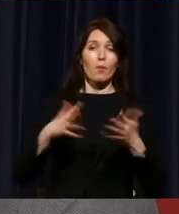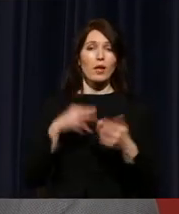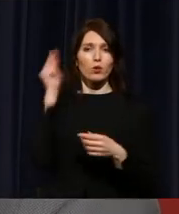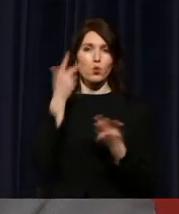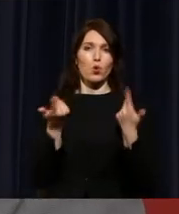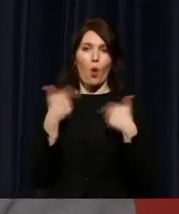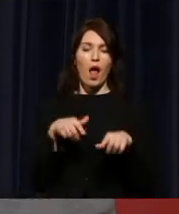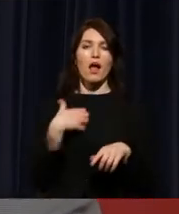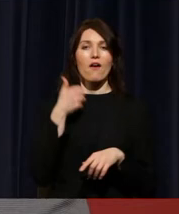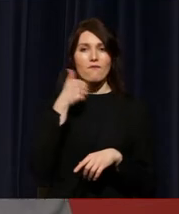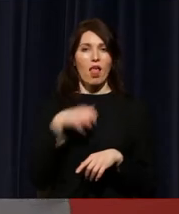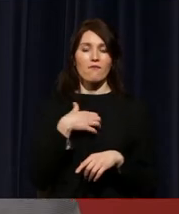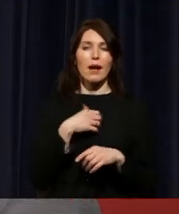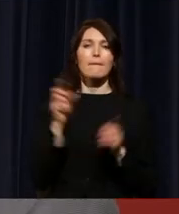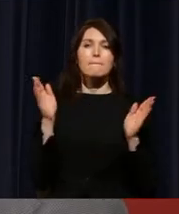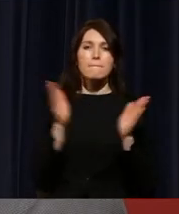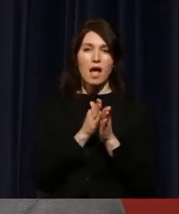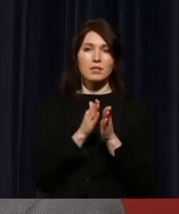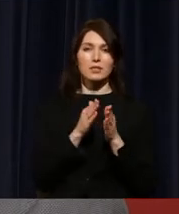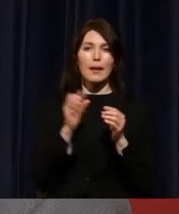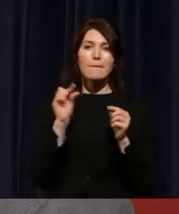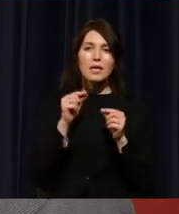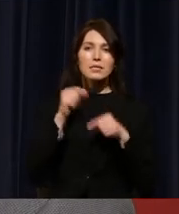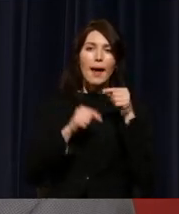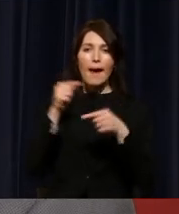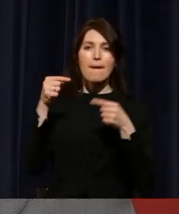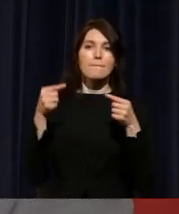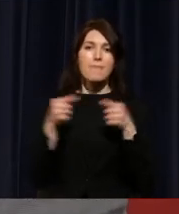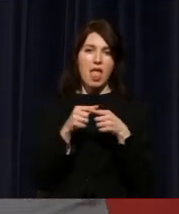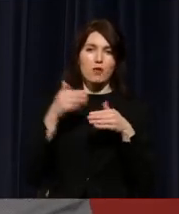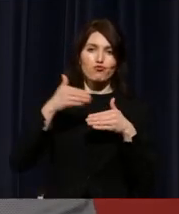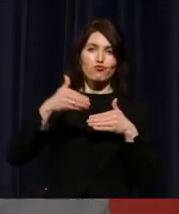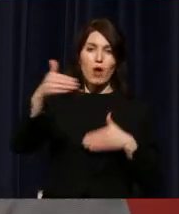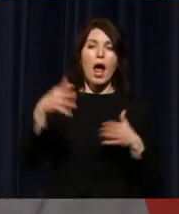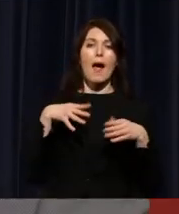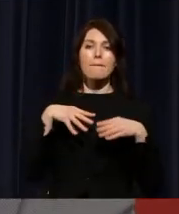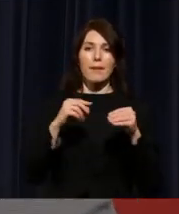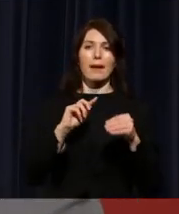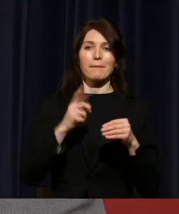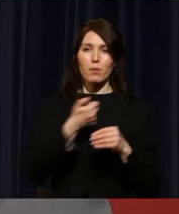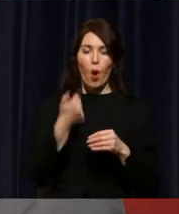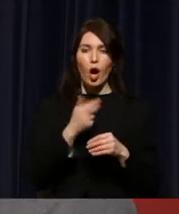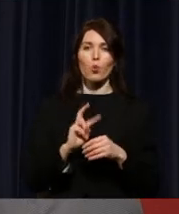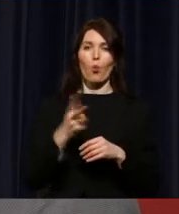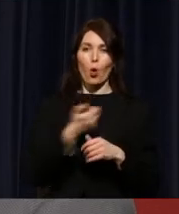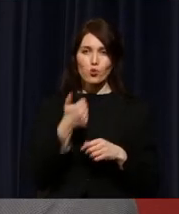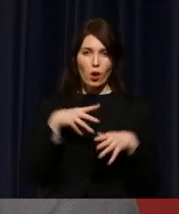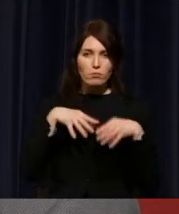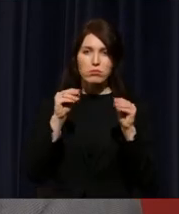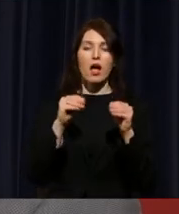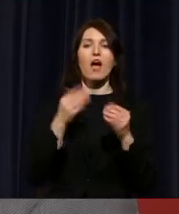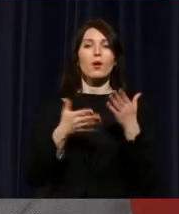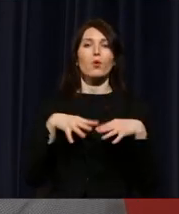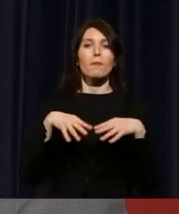laikā vēl ir jānosprauš tie mazie milestone, mazie tie mērķīši pabeigt pirmo gadu, pabeigt otro gadu, varbūt